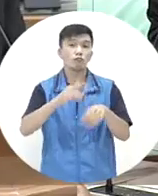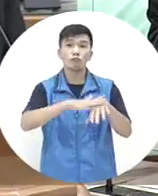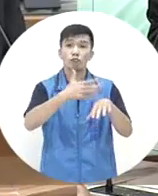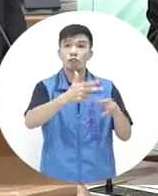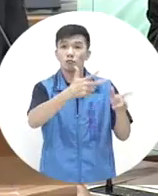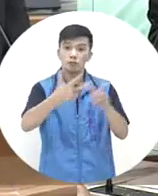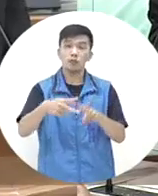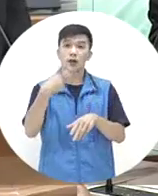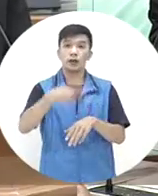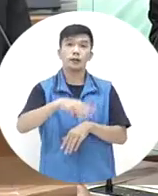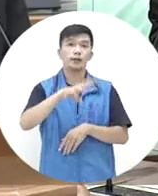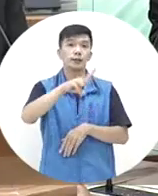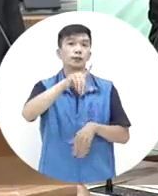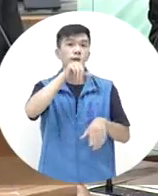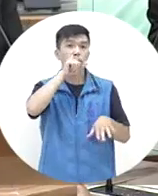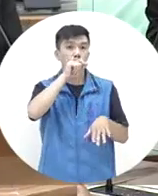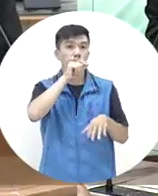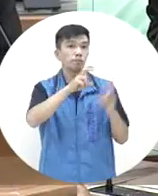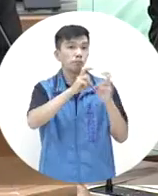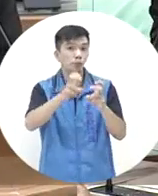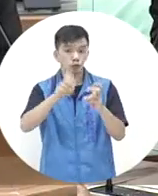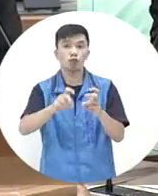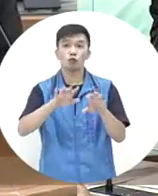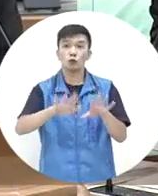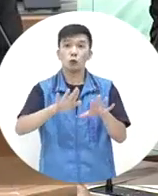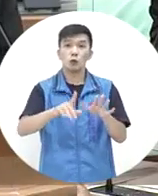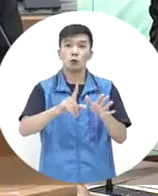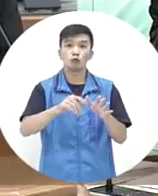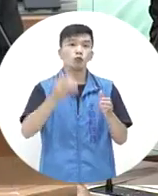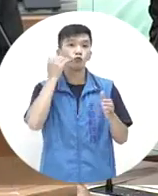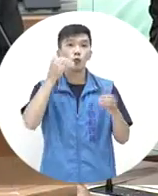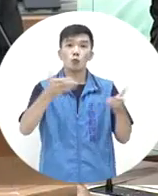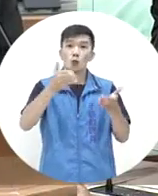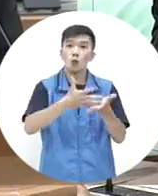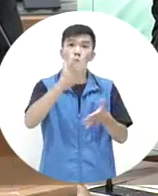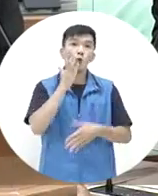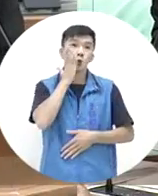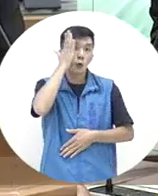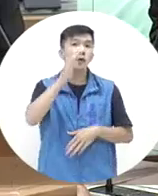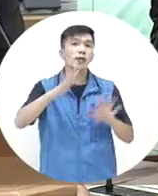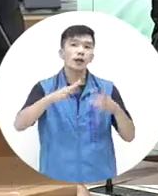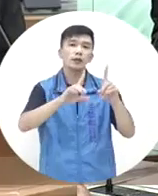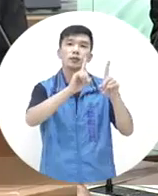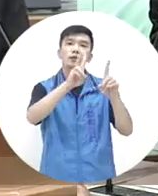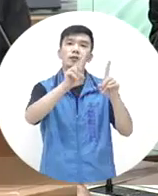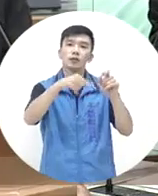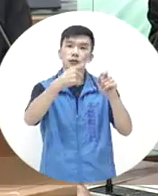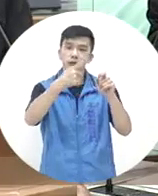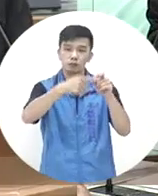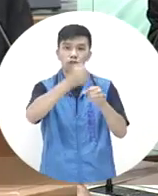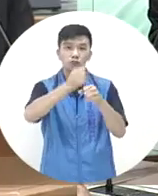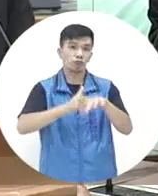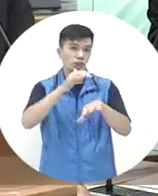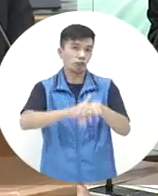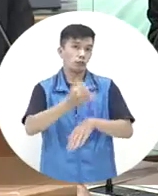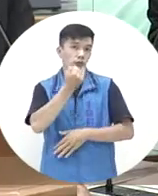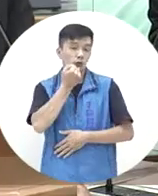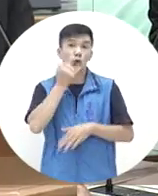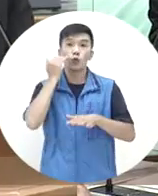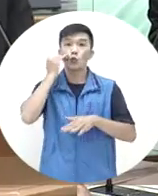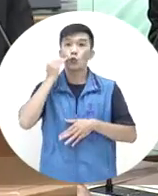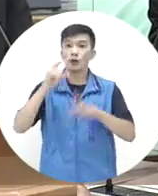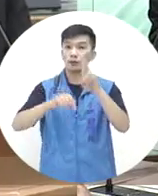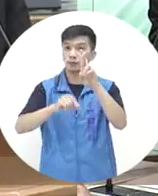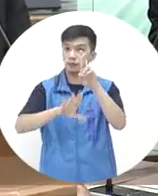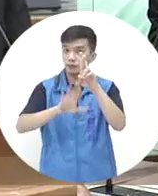三莺线目前为止工期没有嘛，都没有延宕，它112年就可以完成嘛、嗯嗯。那现在如果今年底能够顺利